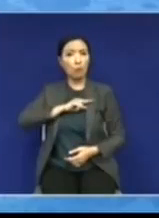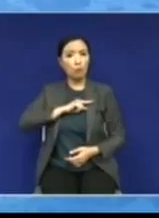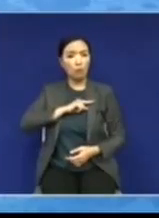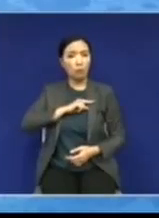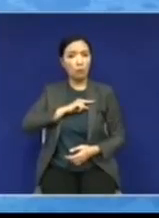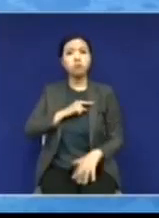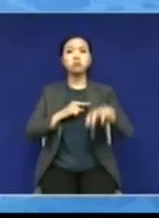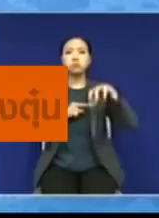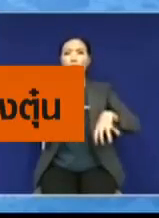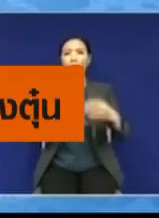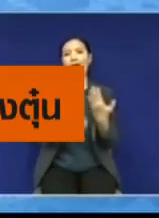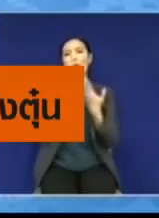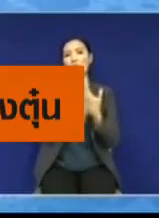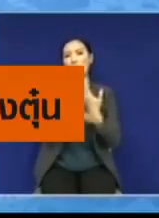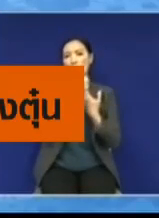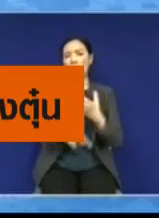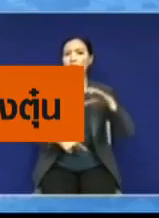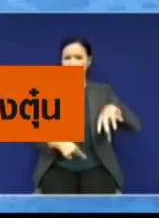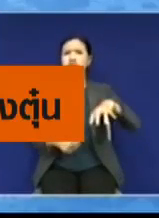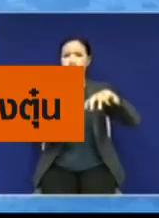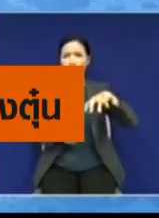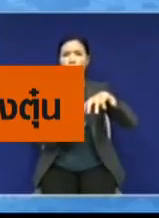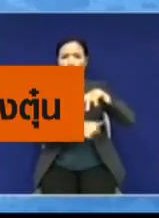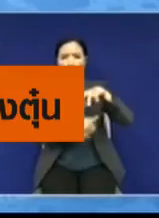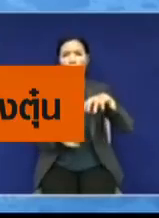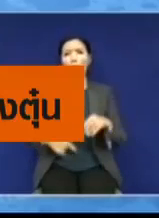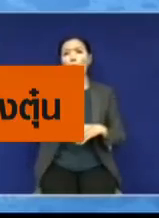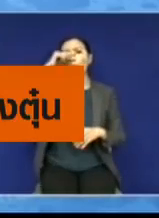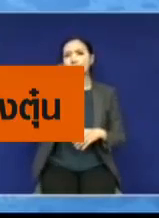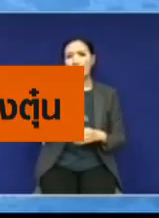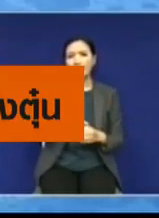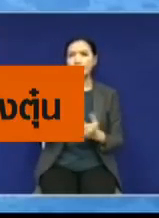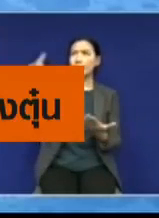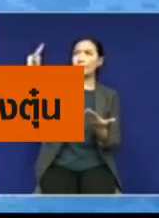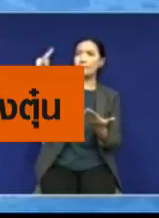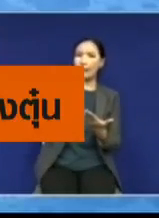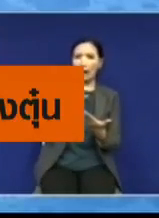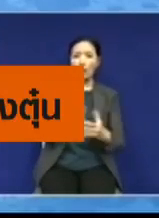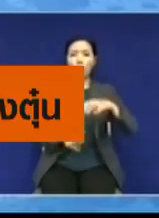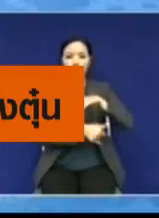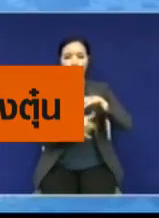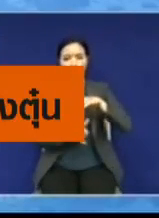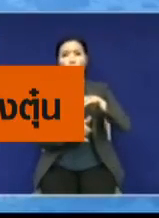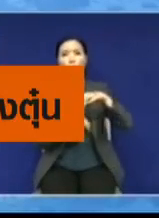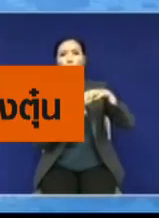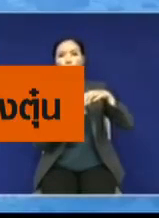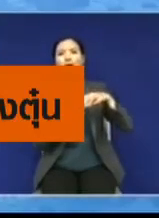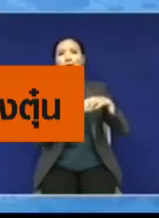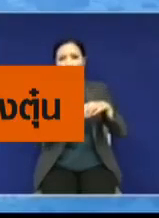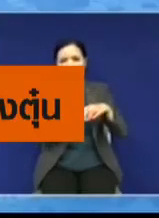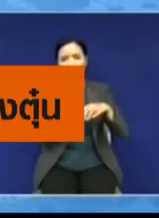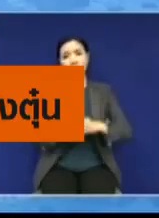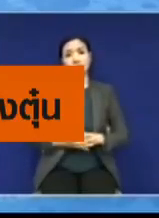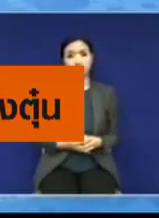งแรมที่จะใช้เป็นสถานที่กักตัวคนไทยที่กลับมาจากต่างแดนหรือที่เรียกว่าสเตทควอรันทีนน